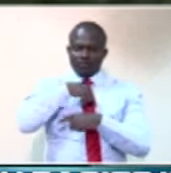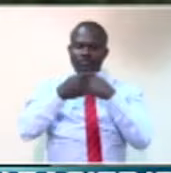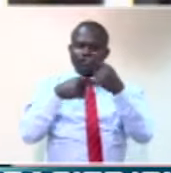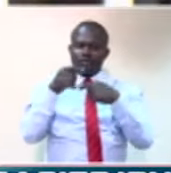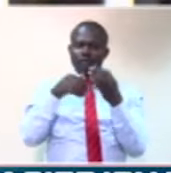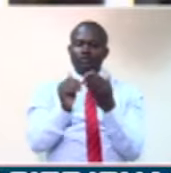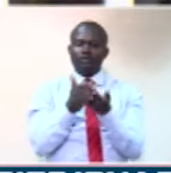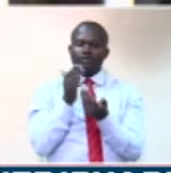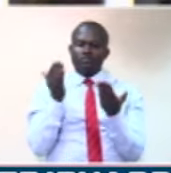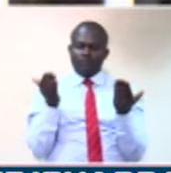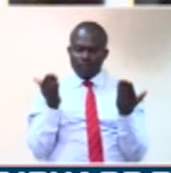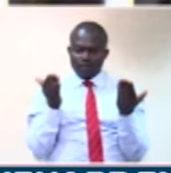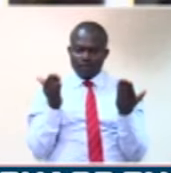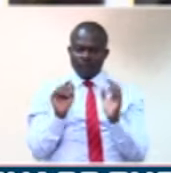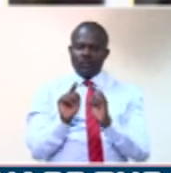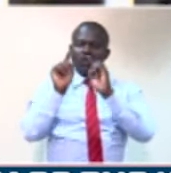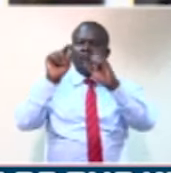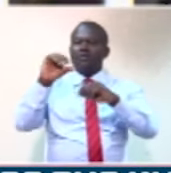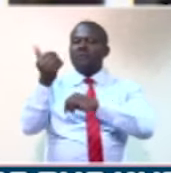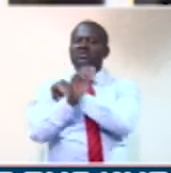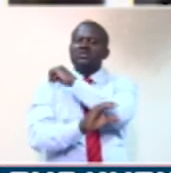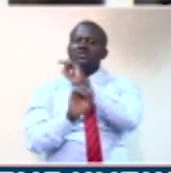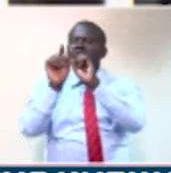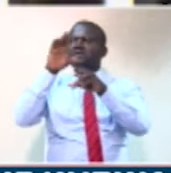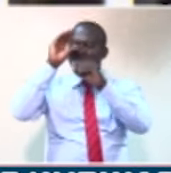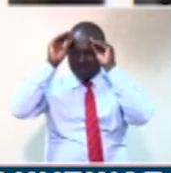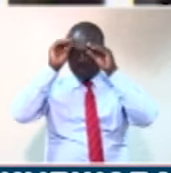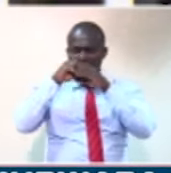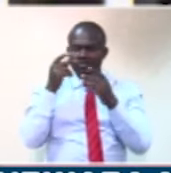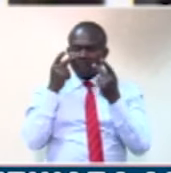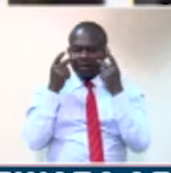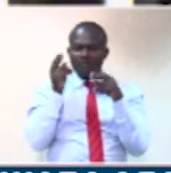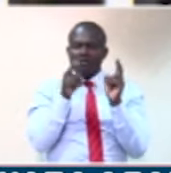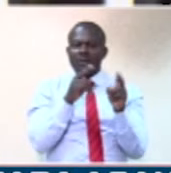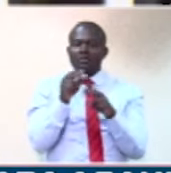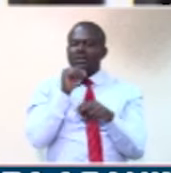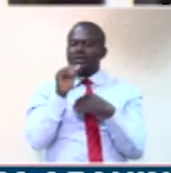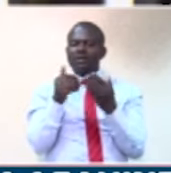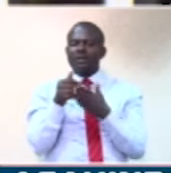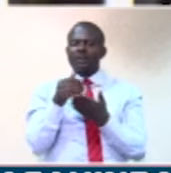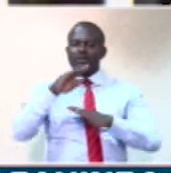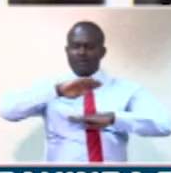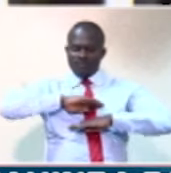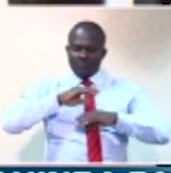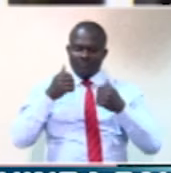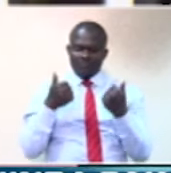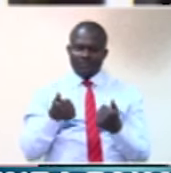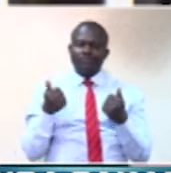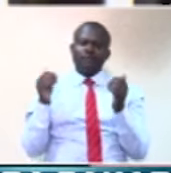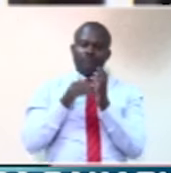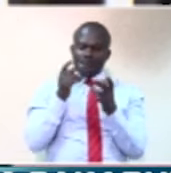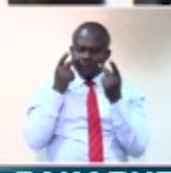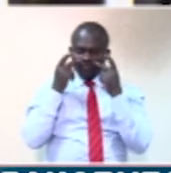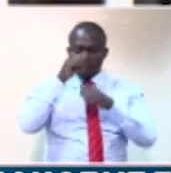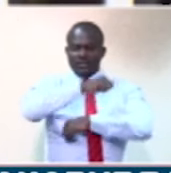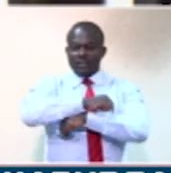uko twarezwe. Wakwambuka n'uwo mpaka ugiye kureba ayo mashuri barimo kwigamo ugasanga n'ubundi ntago biri kunyura neza, ugasanga amashuri